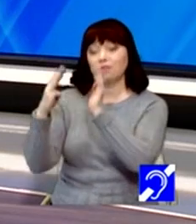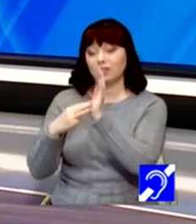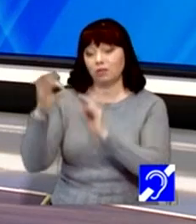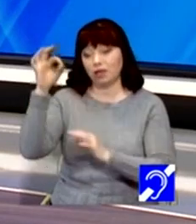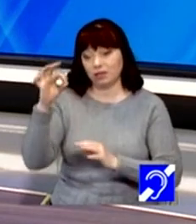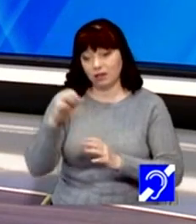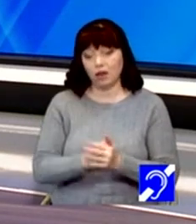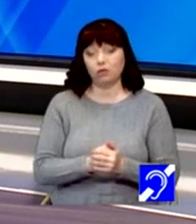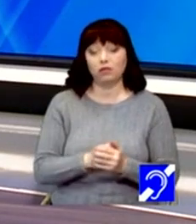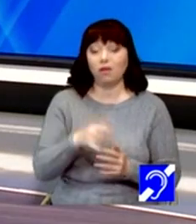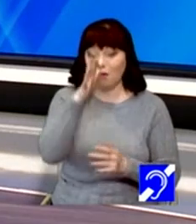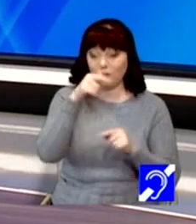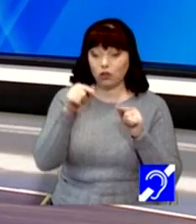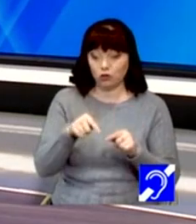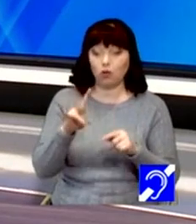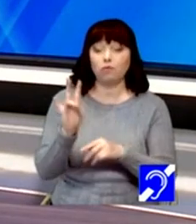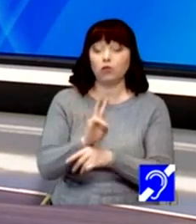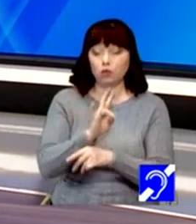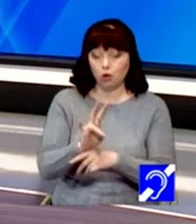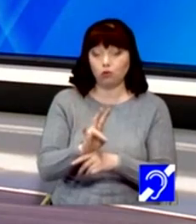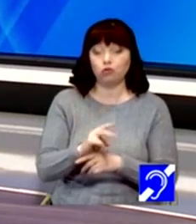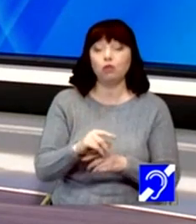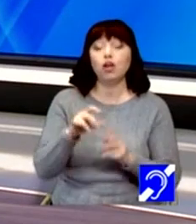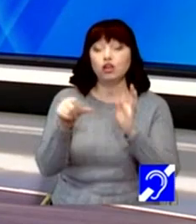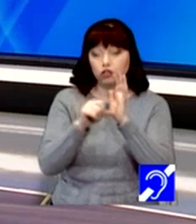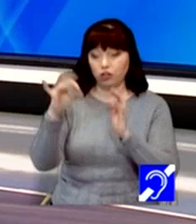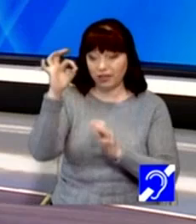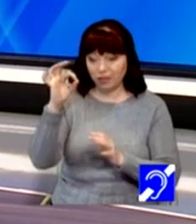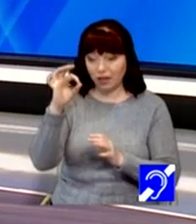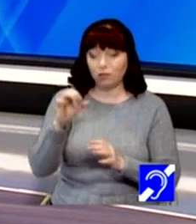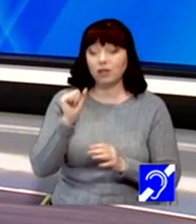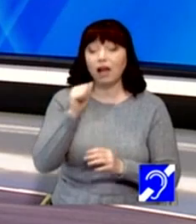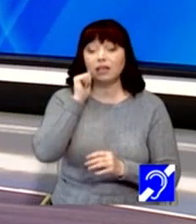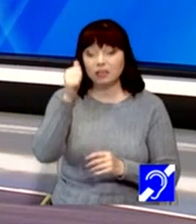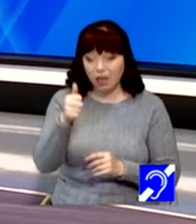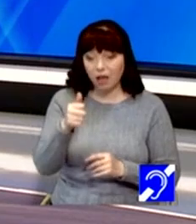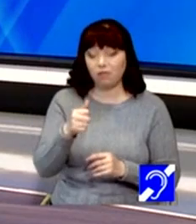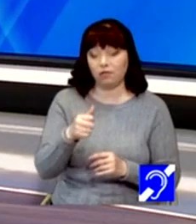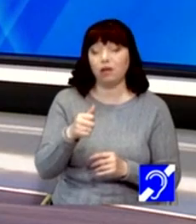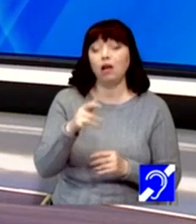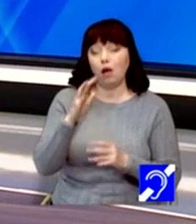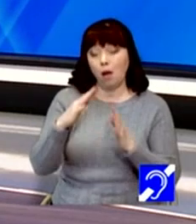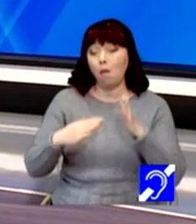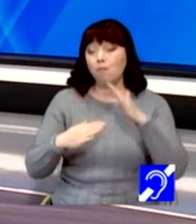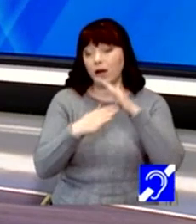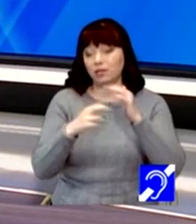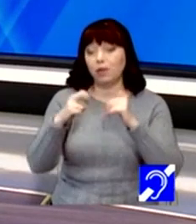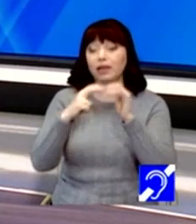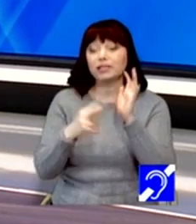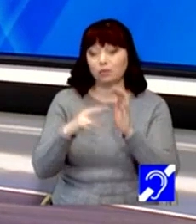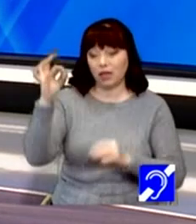grade la Chișinău la noapte minima va coborî la 6 grade iar mine sa va înregistra o temperatură maximă de